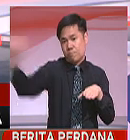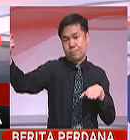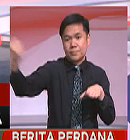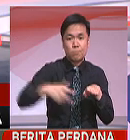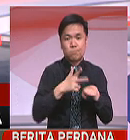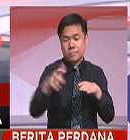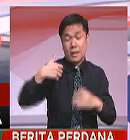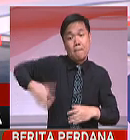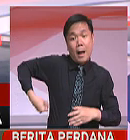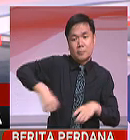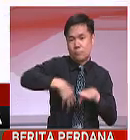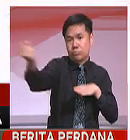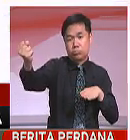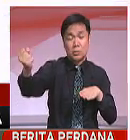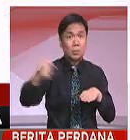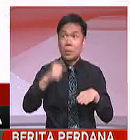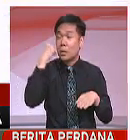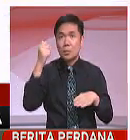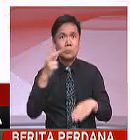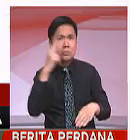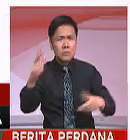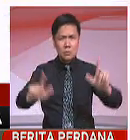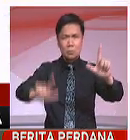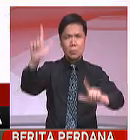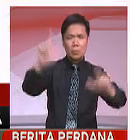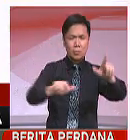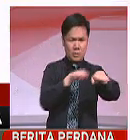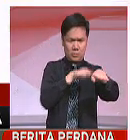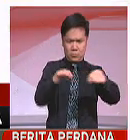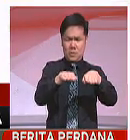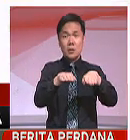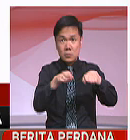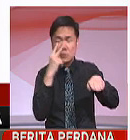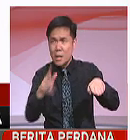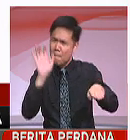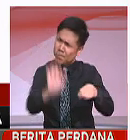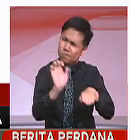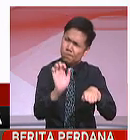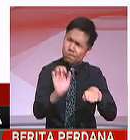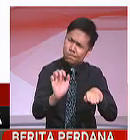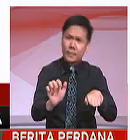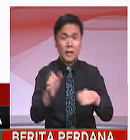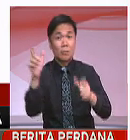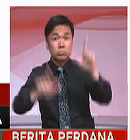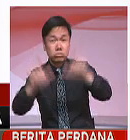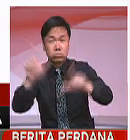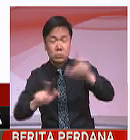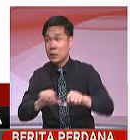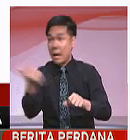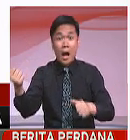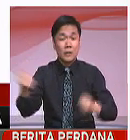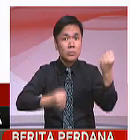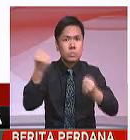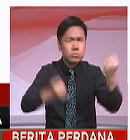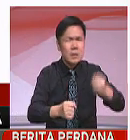mangsa. Kejadian itu disedari pemandu lori di sebelah kereta mangsa yang kemudian membunyikan horn sebelum beberapa pemandu